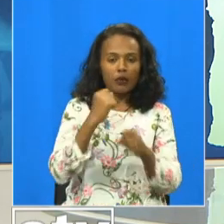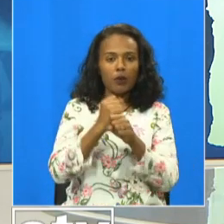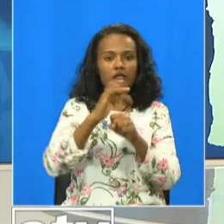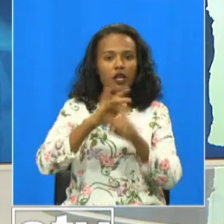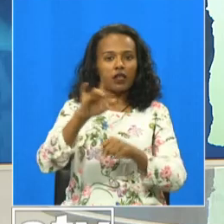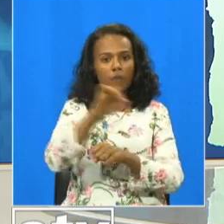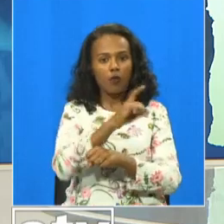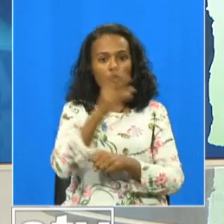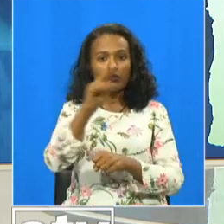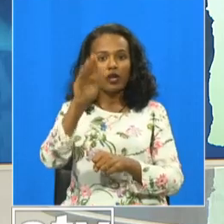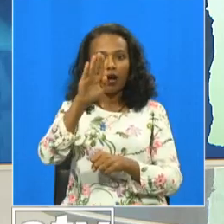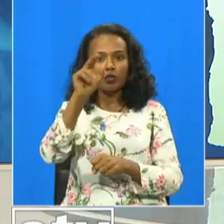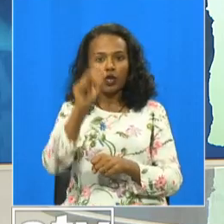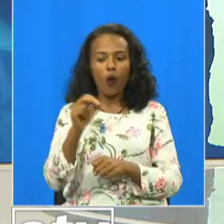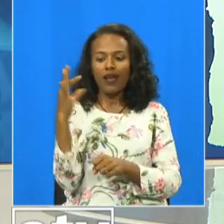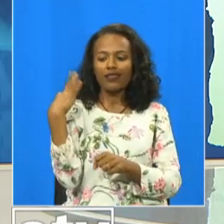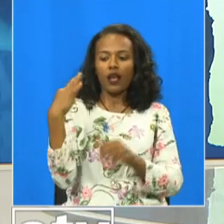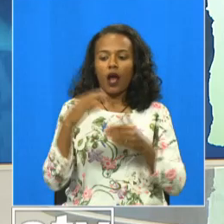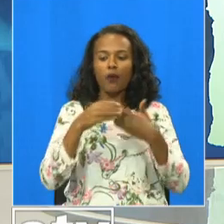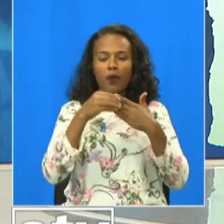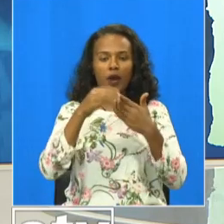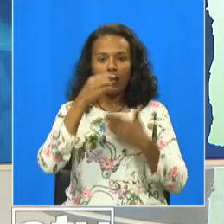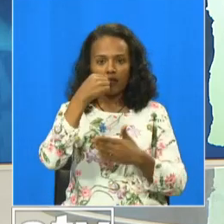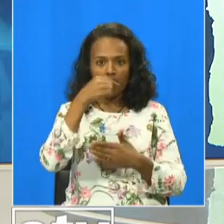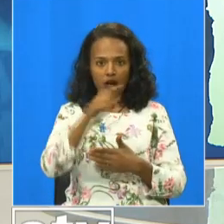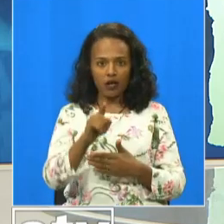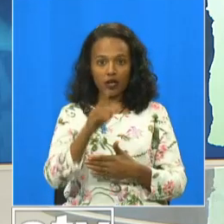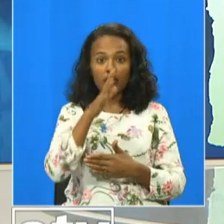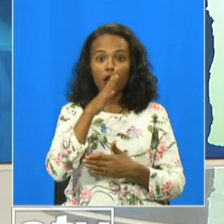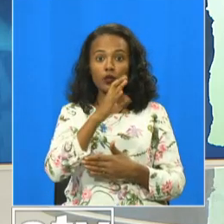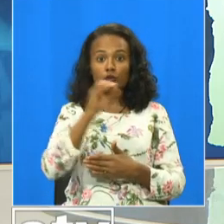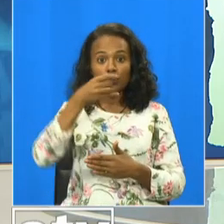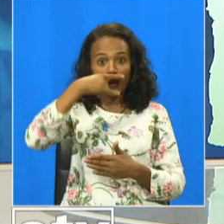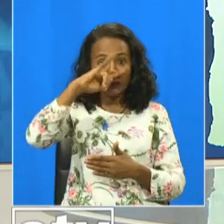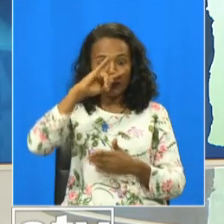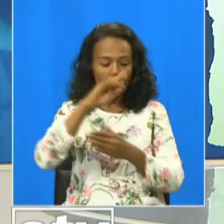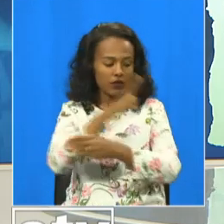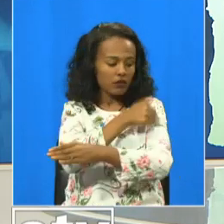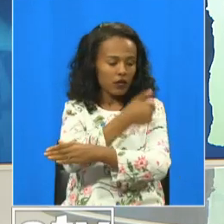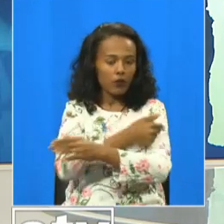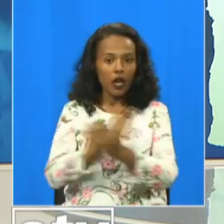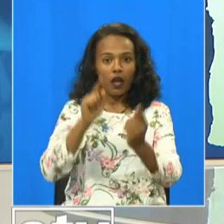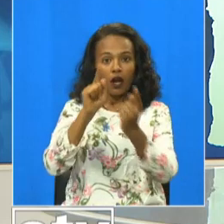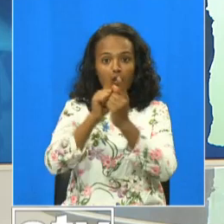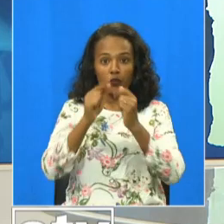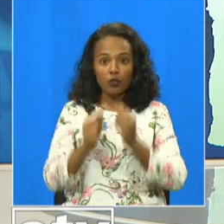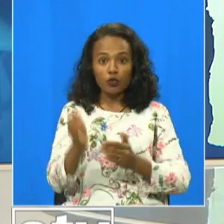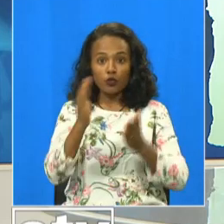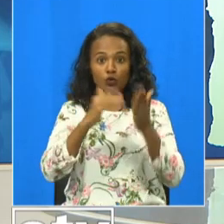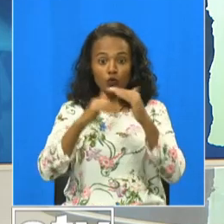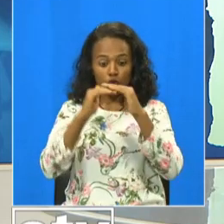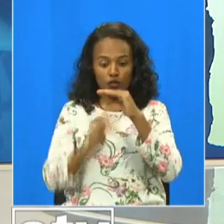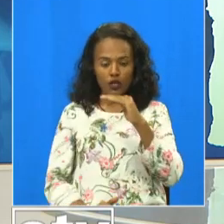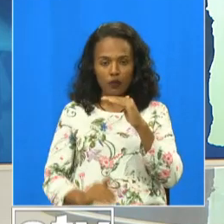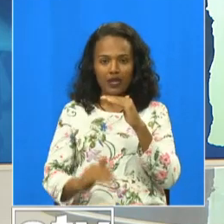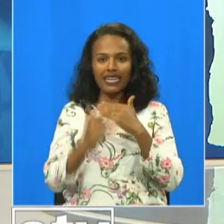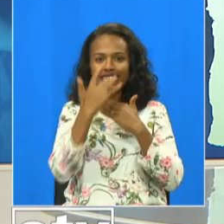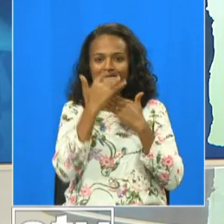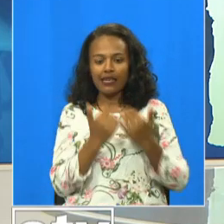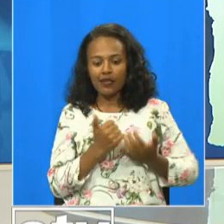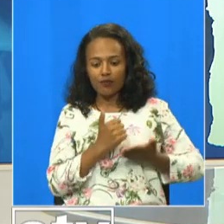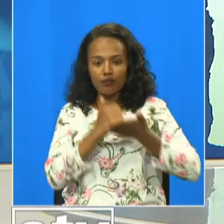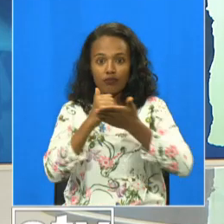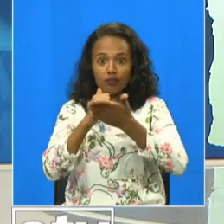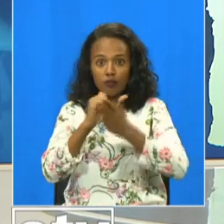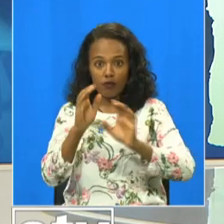መሆኑን የምዕራብ ሸዋ ዞን ጤና መምሪያ አስታወቀ። በእናቶችና ህጻናት ህክምና ወቅት ሊያጋጥሙ የሚችሉ ችግሮችን ለመቀነስ የደም ልገሳን